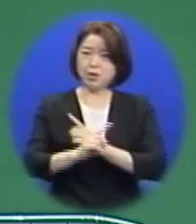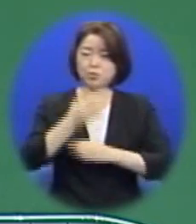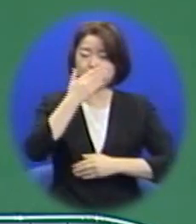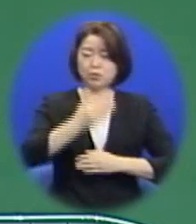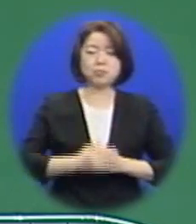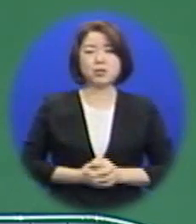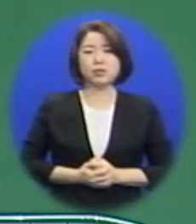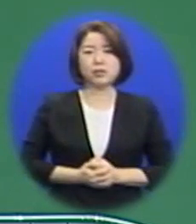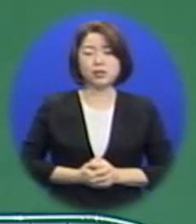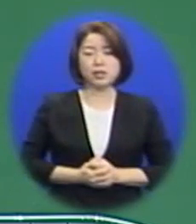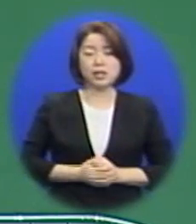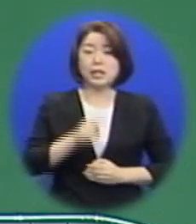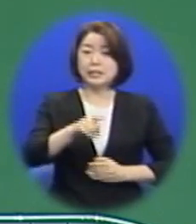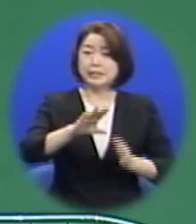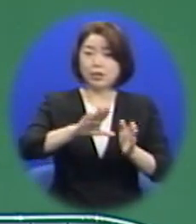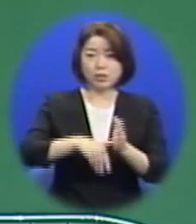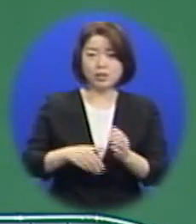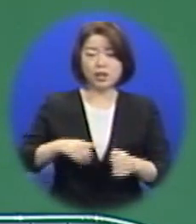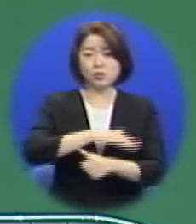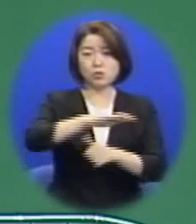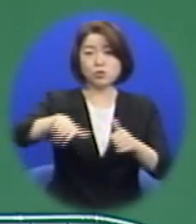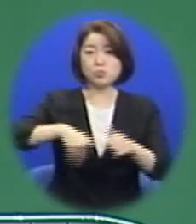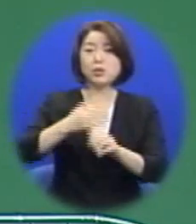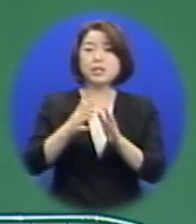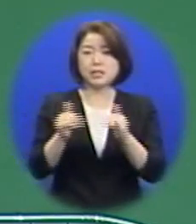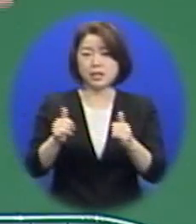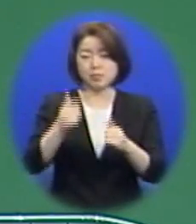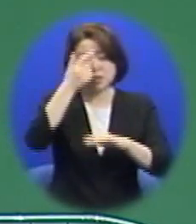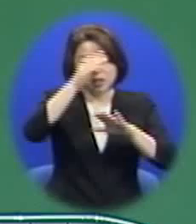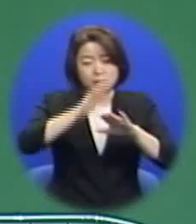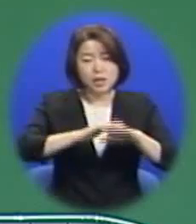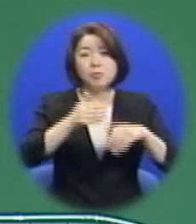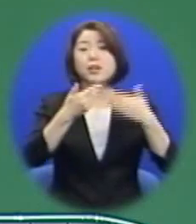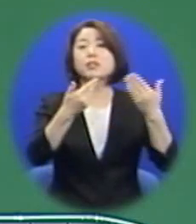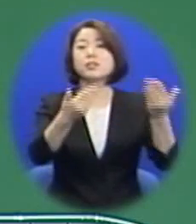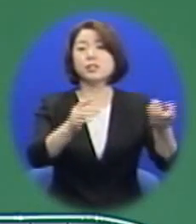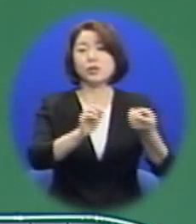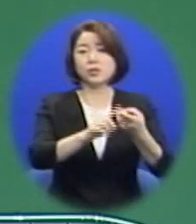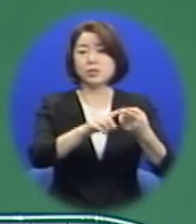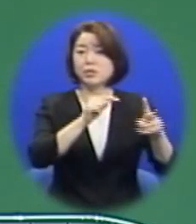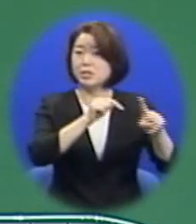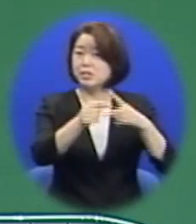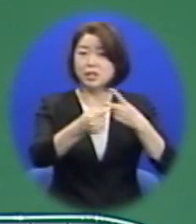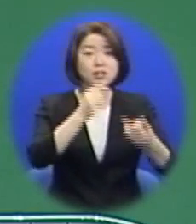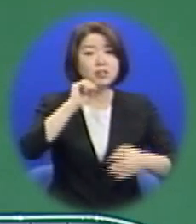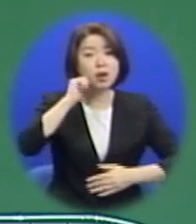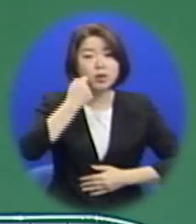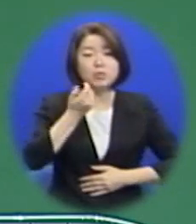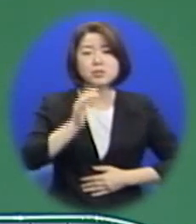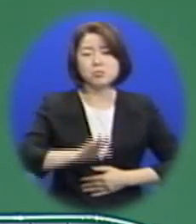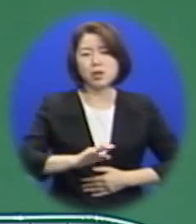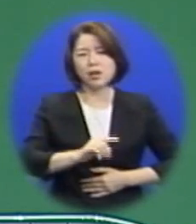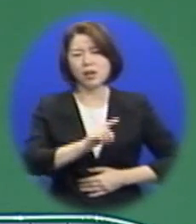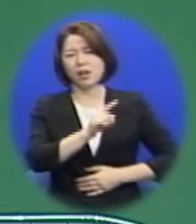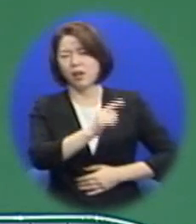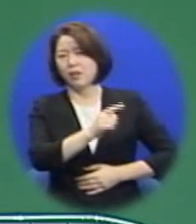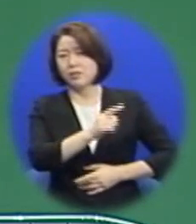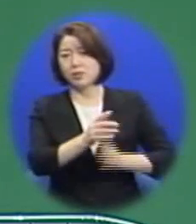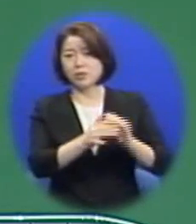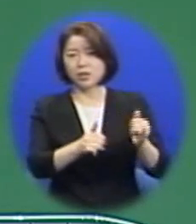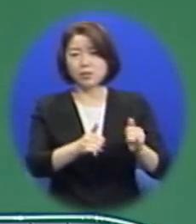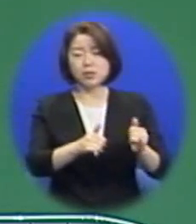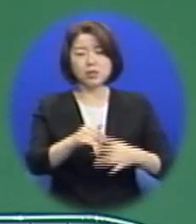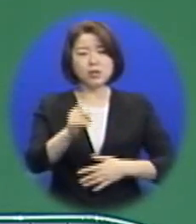그럴 때 우리 주변에 있는 사람들이 예배 드리는 것에 대해서는 이해를 못하지만 저 사람들이 어떻게